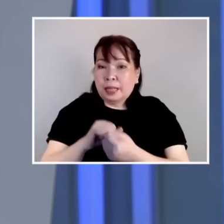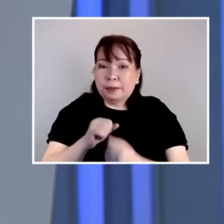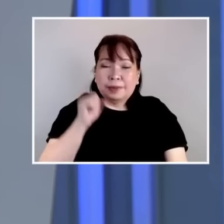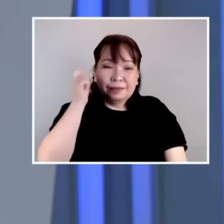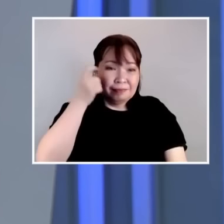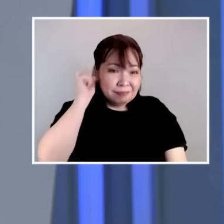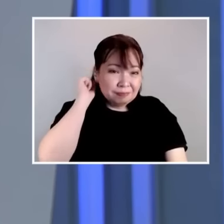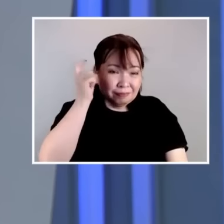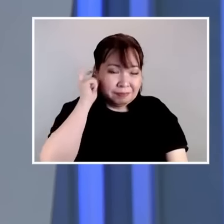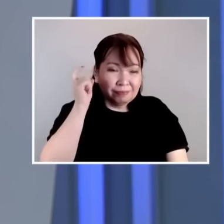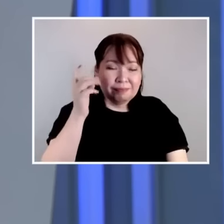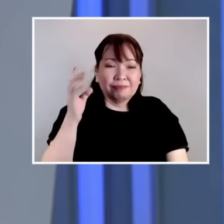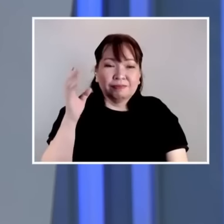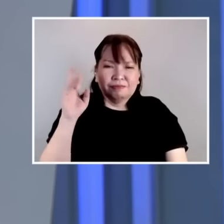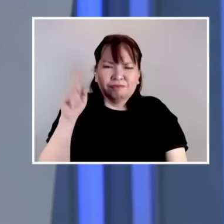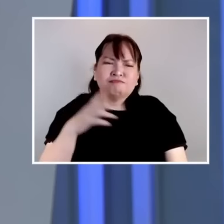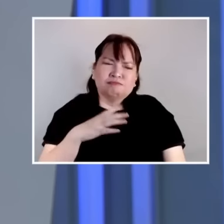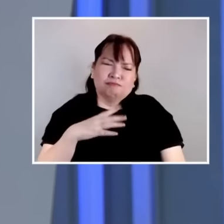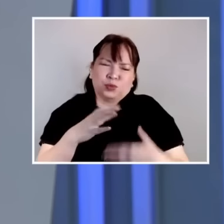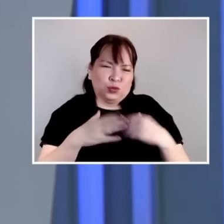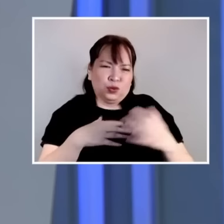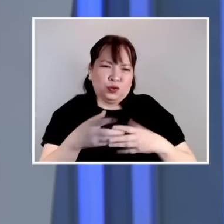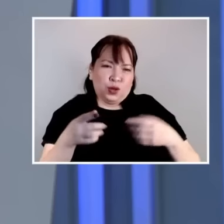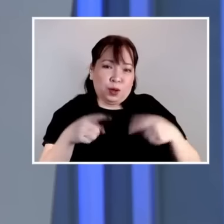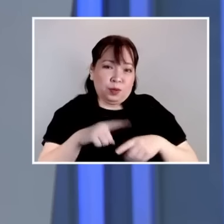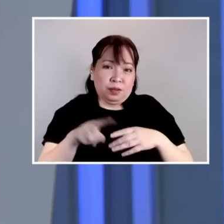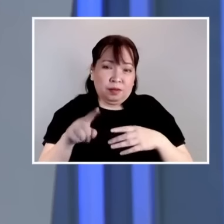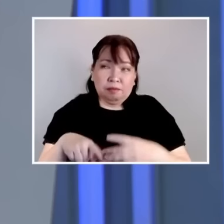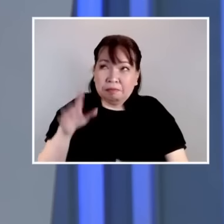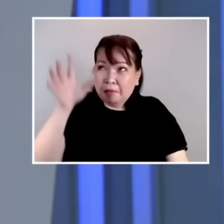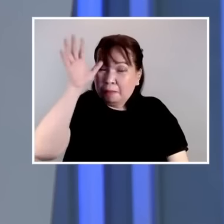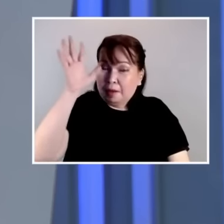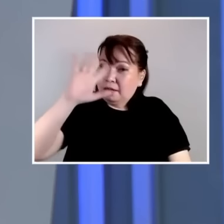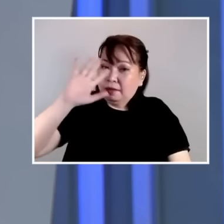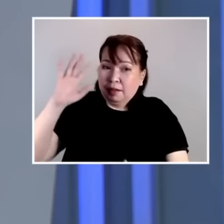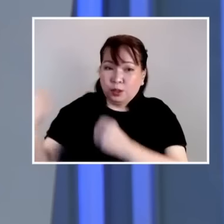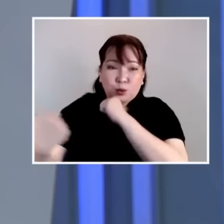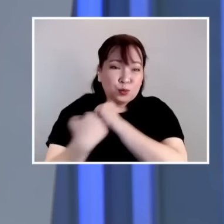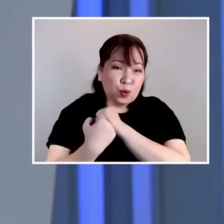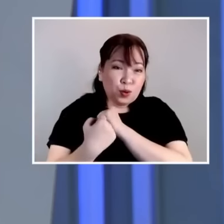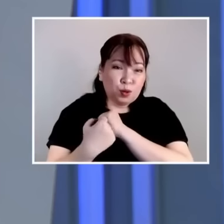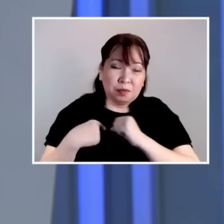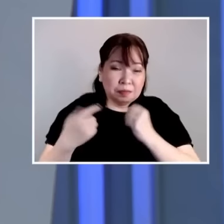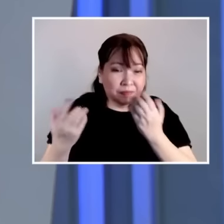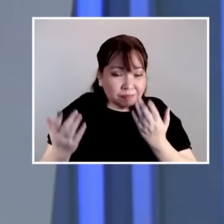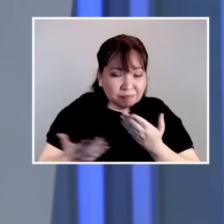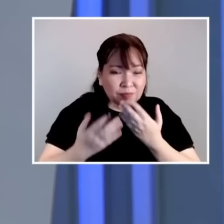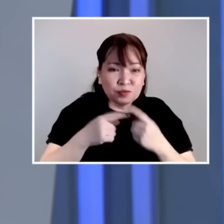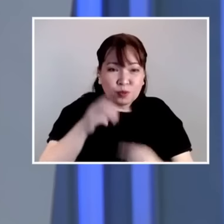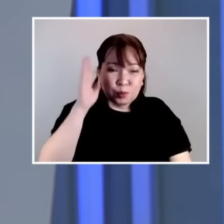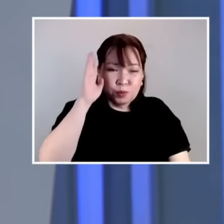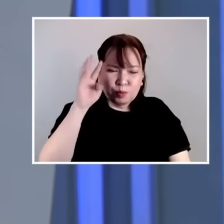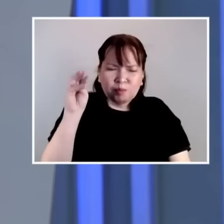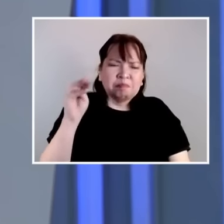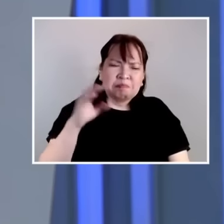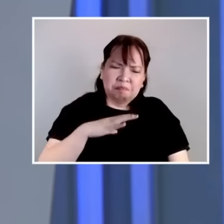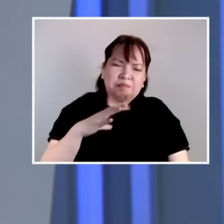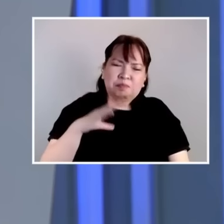Carpio na wala siyang sama ng loob sa kanyang ama kahit hindi nito inendorso si Marcos.